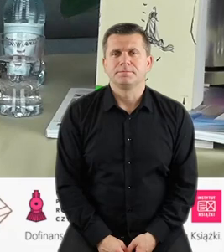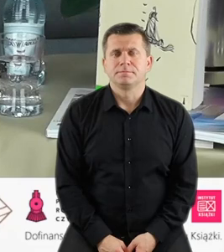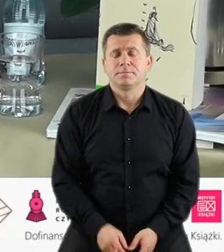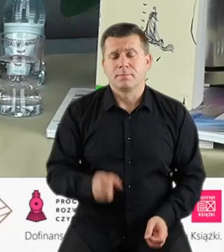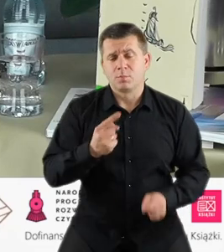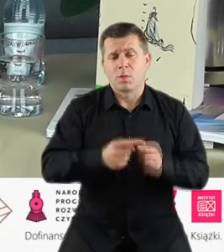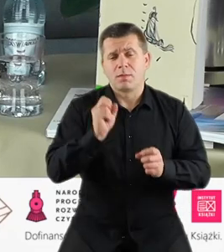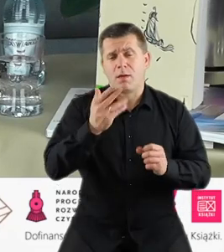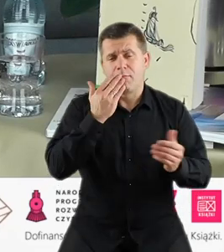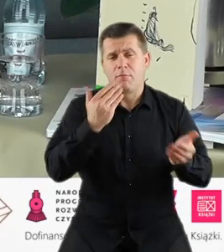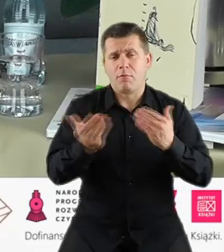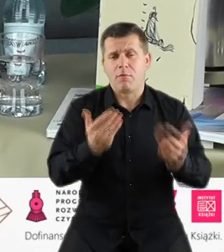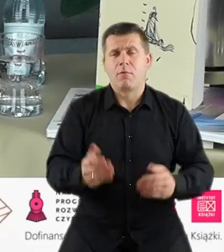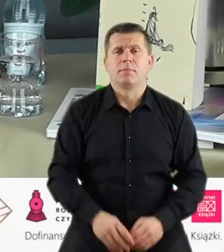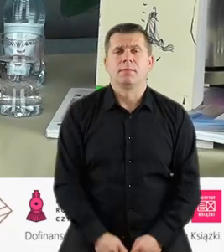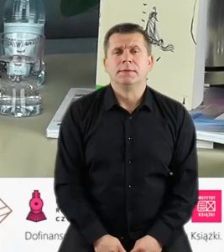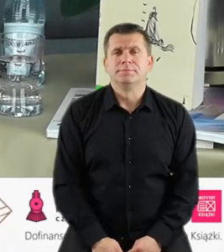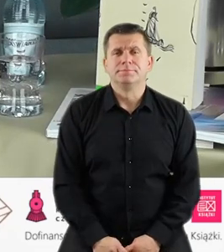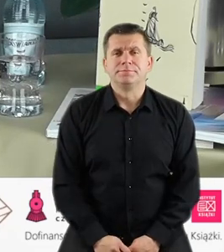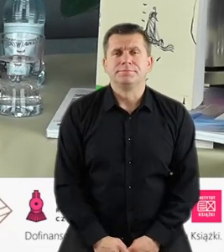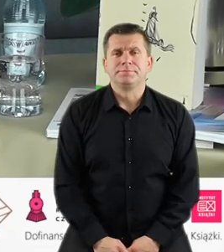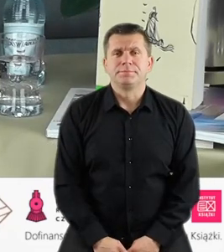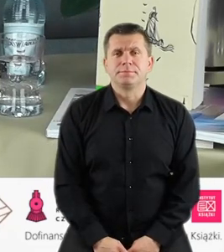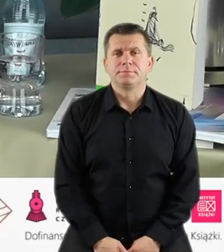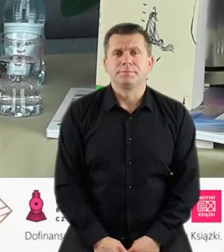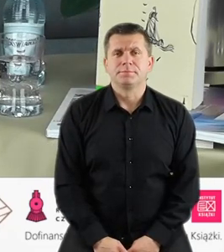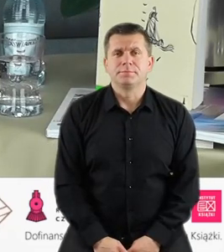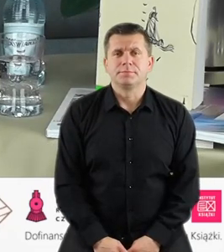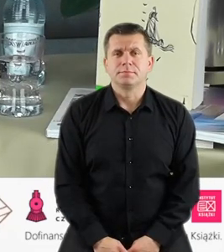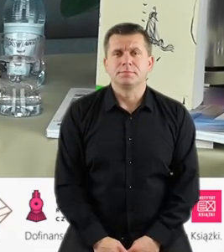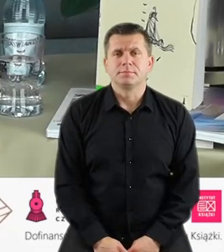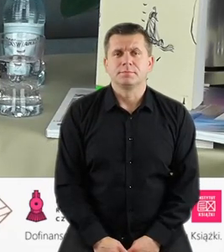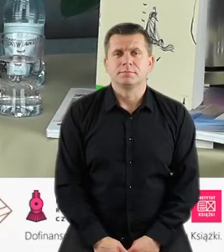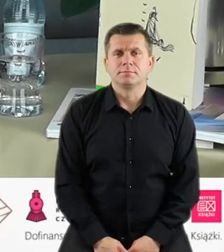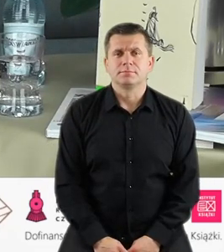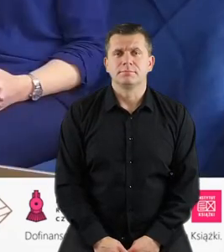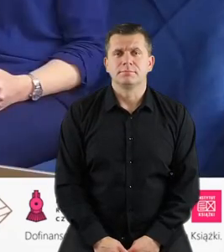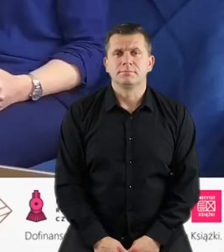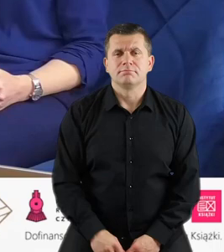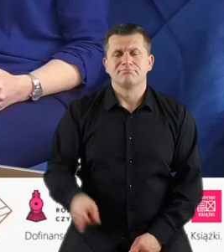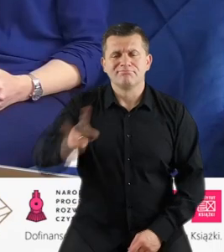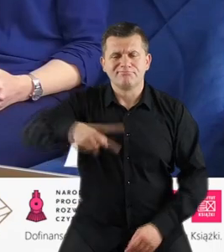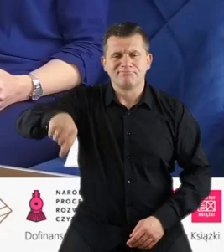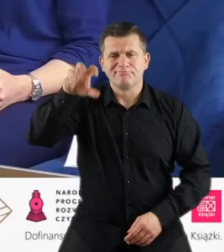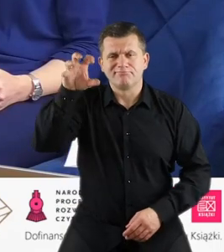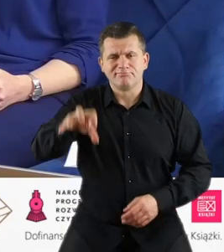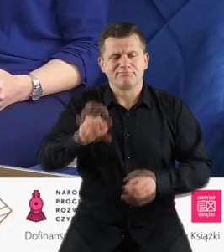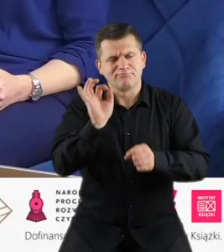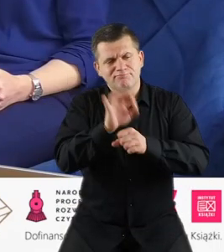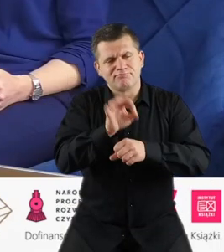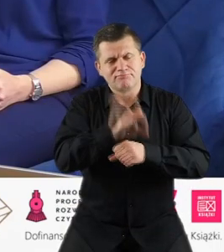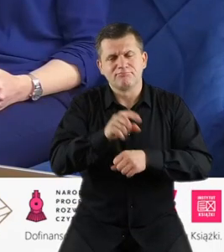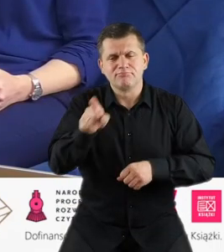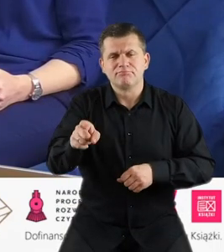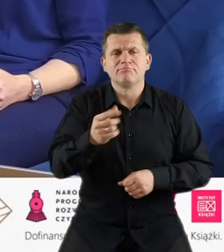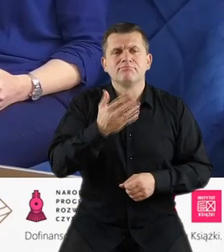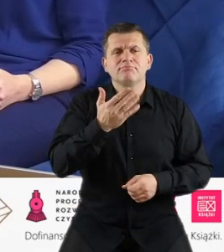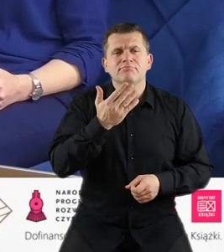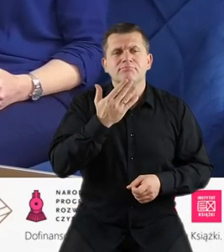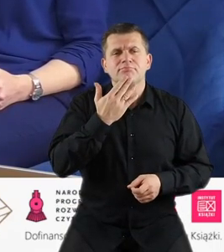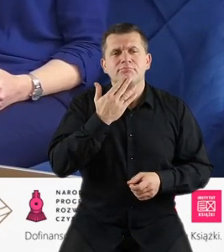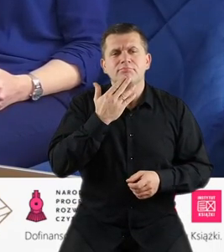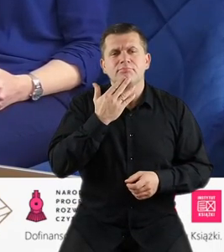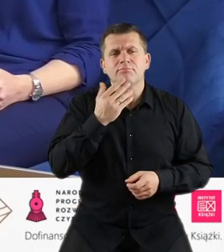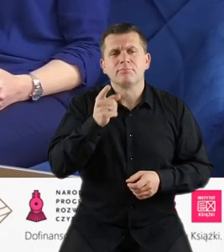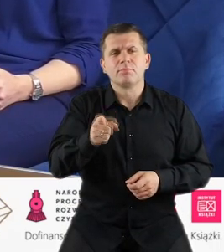Troszkę tak traktowane jakby to poza wnętrzem. Z drugiej strony też oprawcy często też powołują się, ci, którzy się